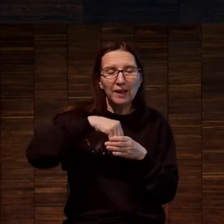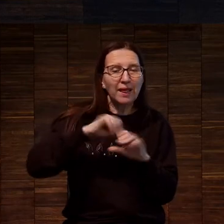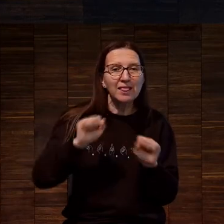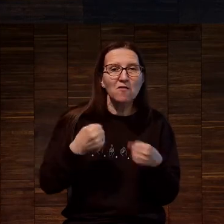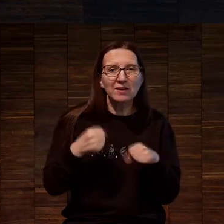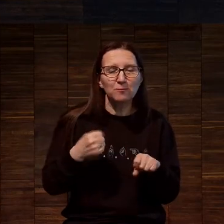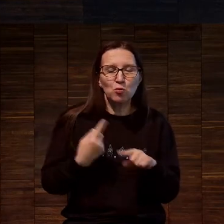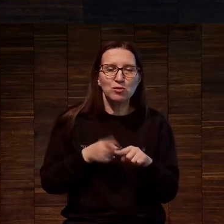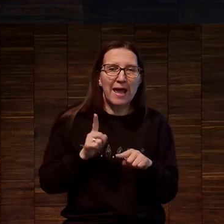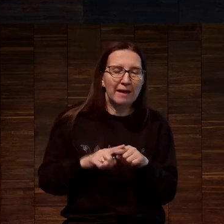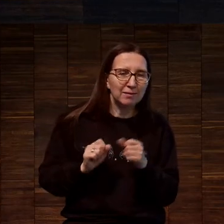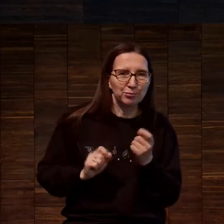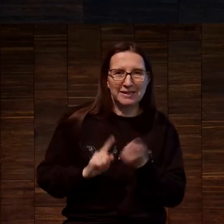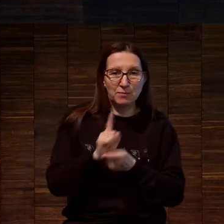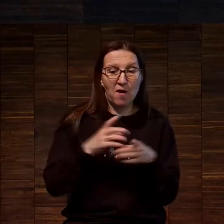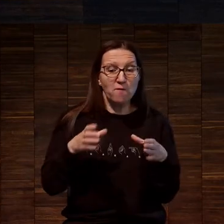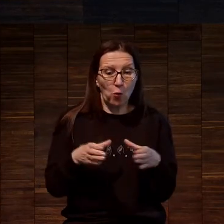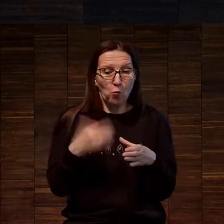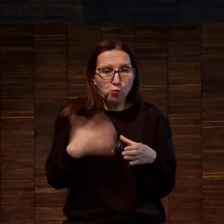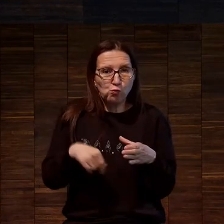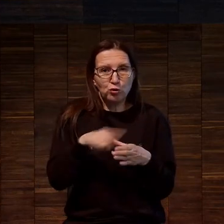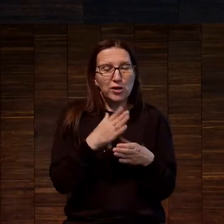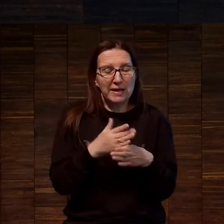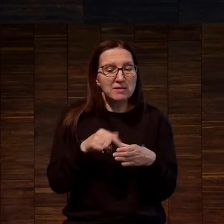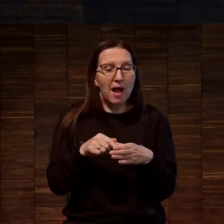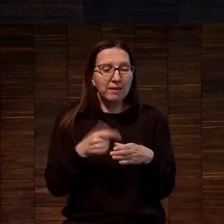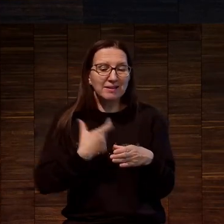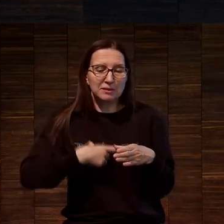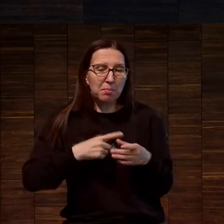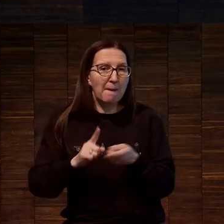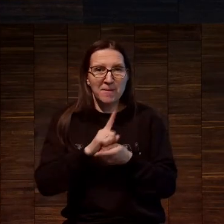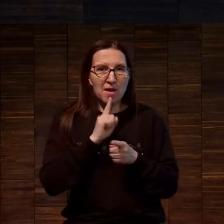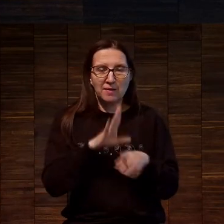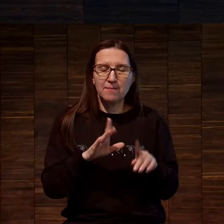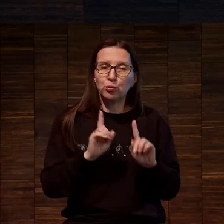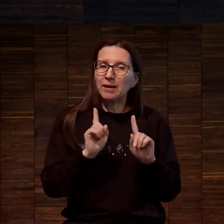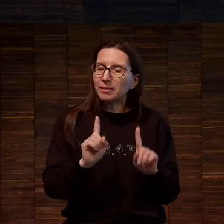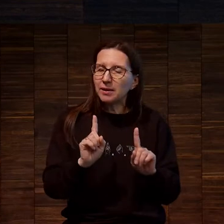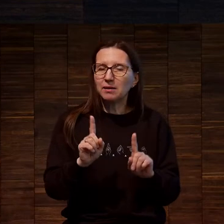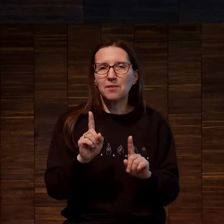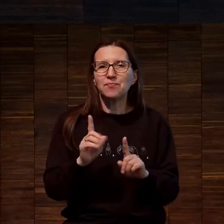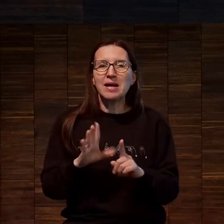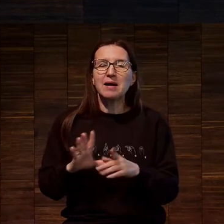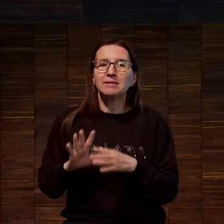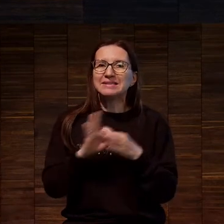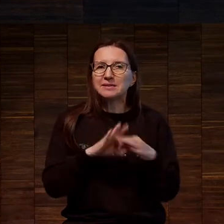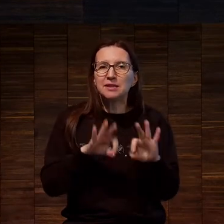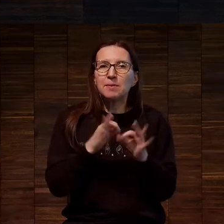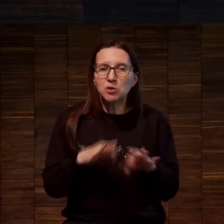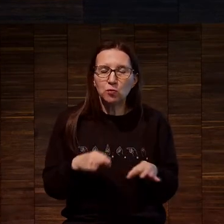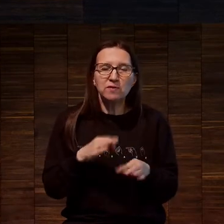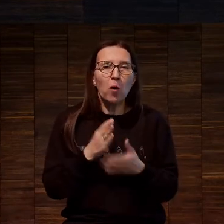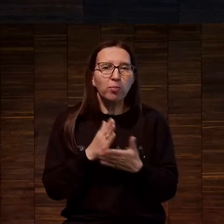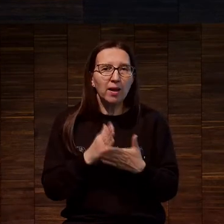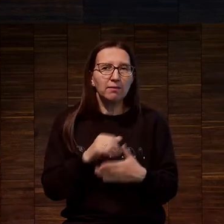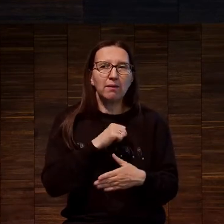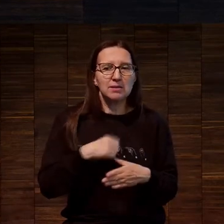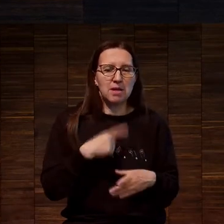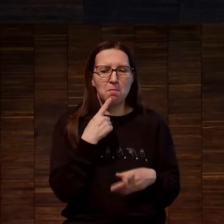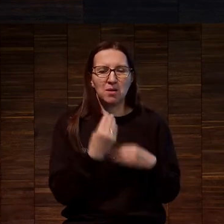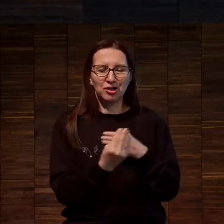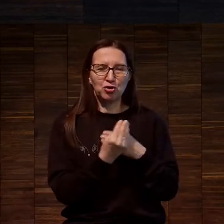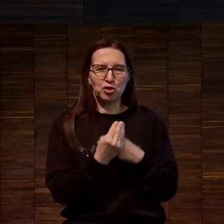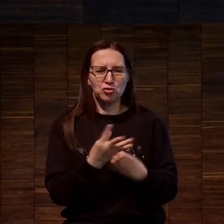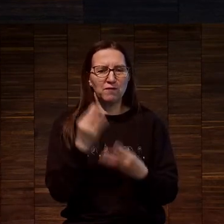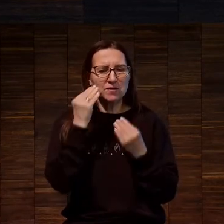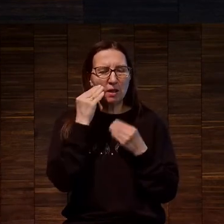нельзя ее изменить. А вот мне кажется, как раз система искусства, она обладает этим самокритичным взглядом, который позволяет